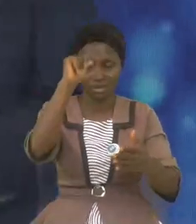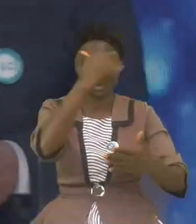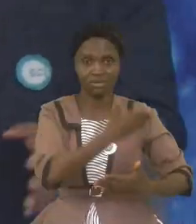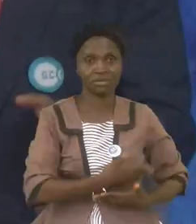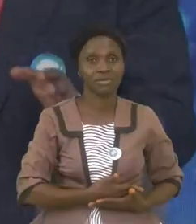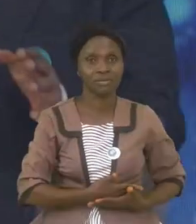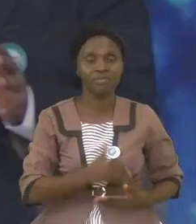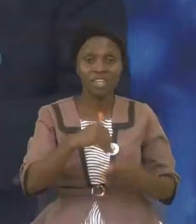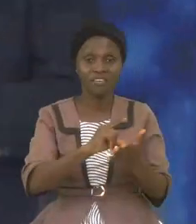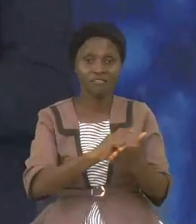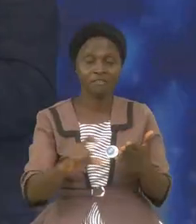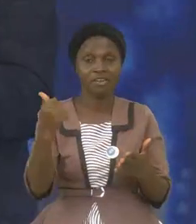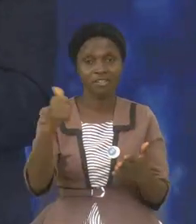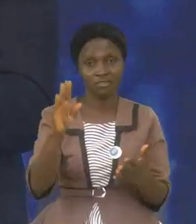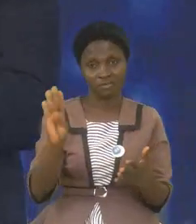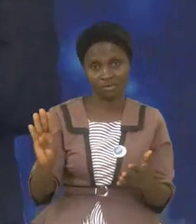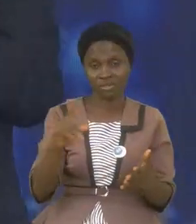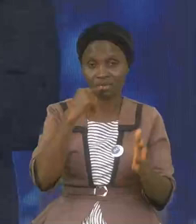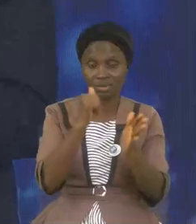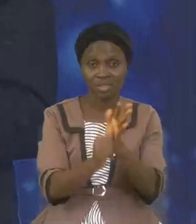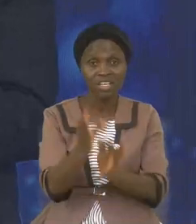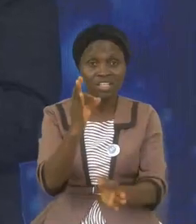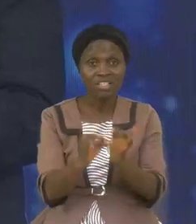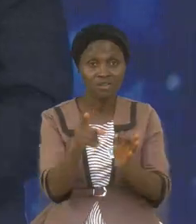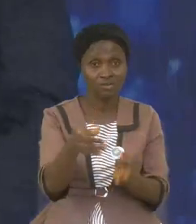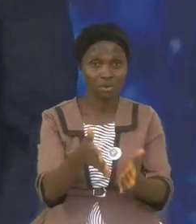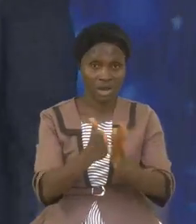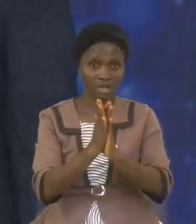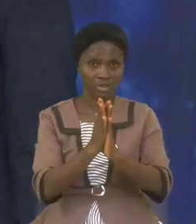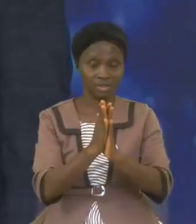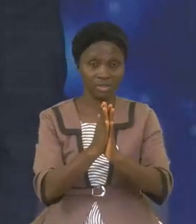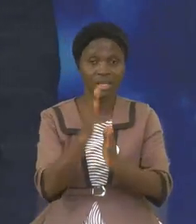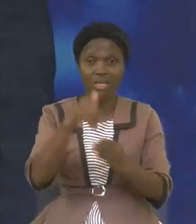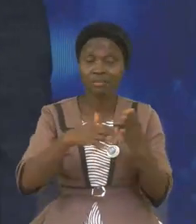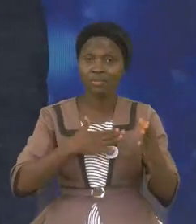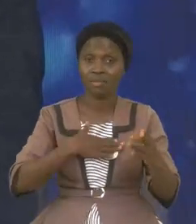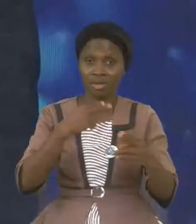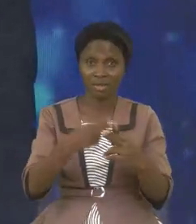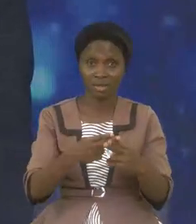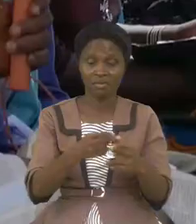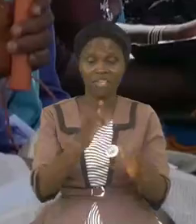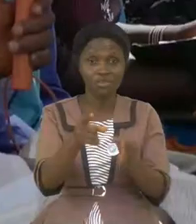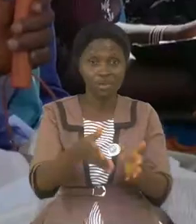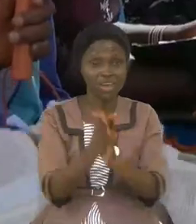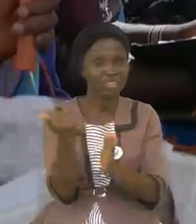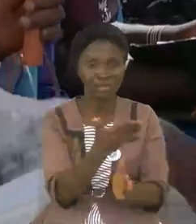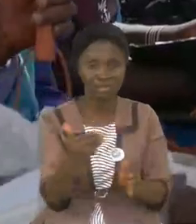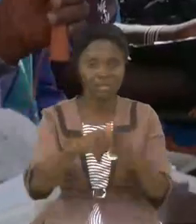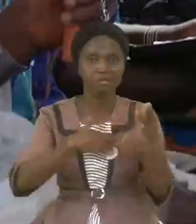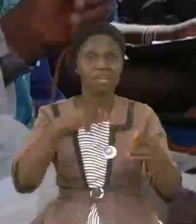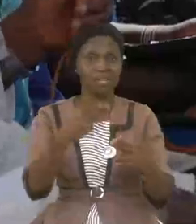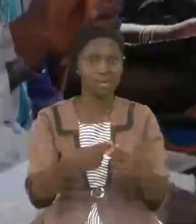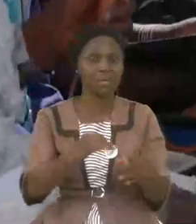le Père soit glorifié dans le Fils. Verset 14. Si vous demandez